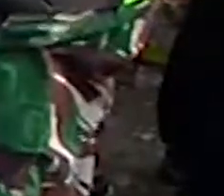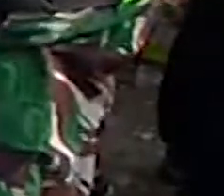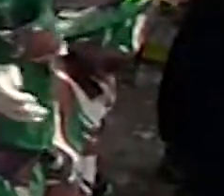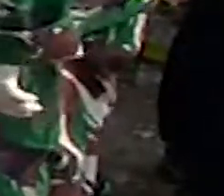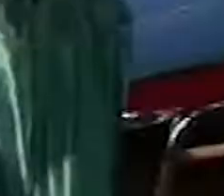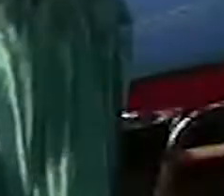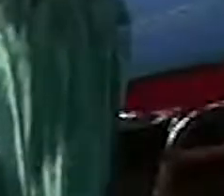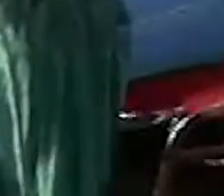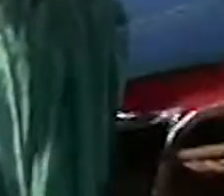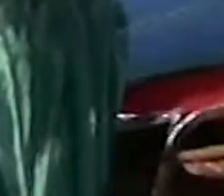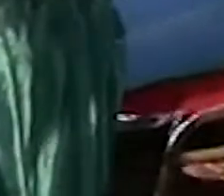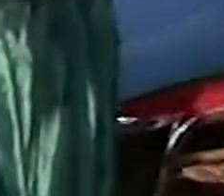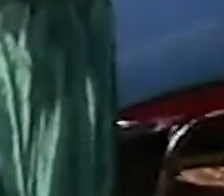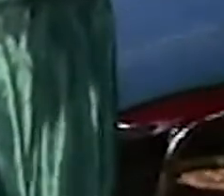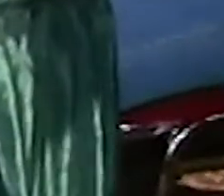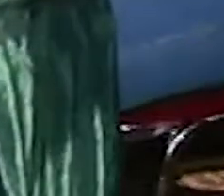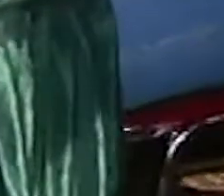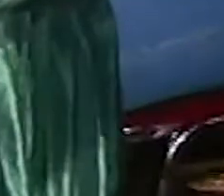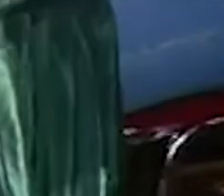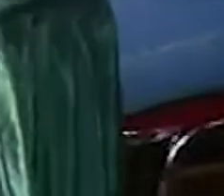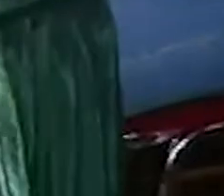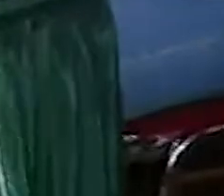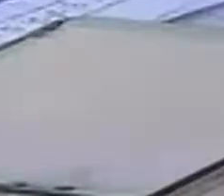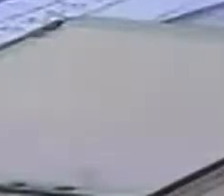Taman Wisata Matahari, Puncak Pas, dan Simpang Gadok.